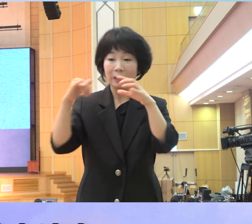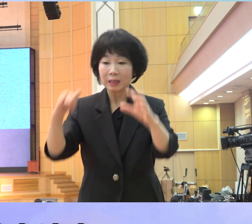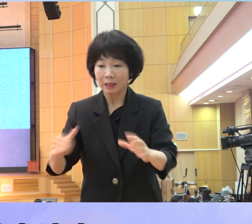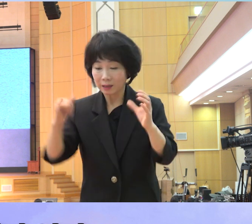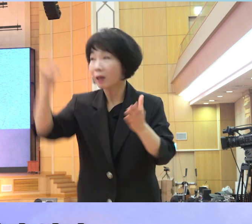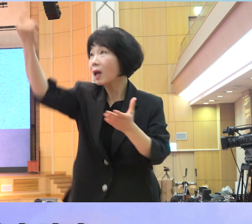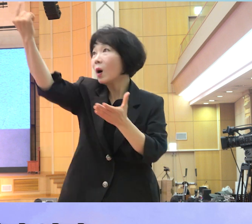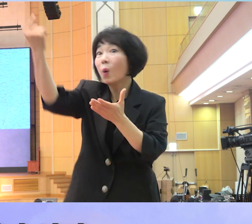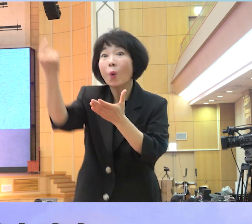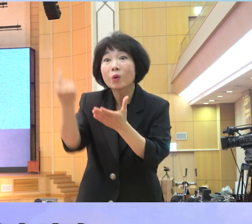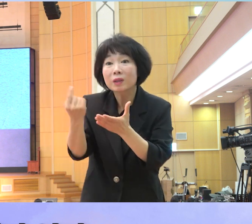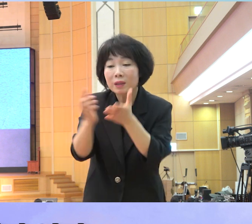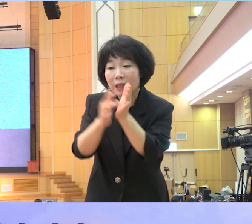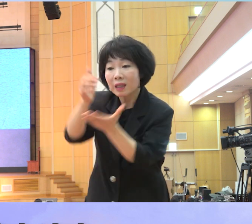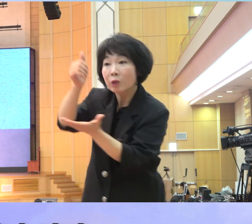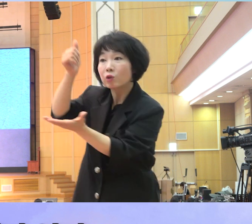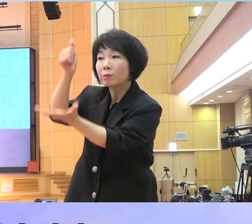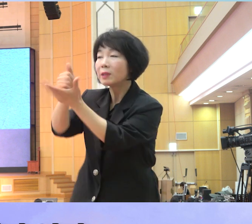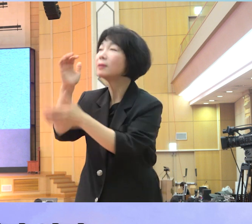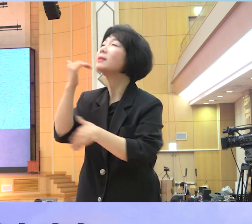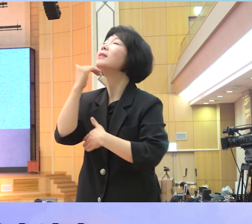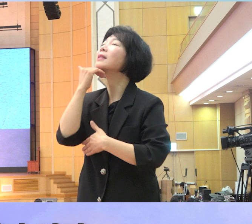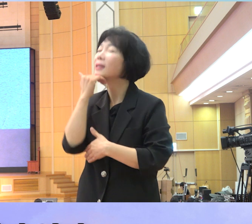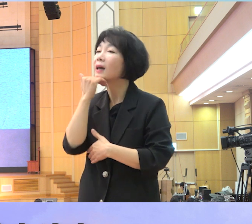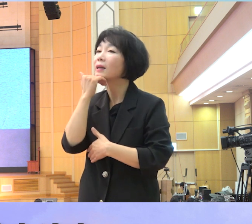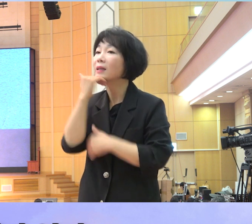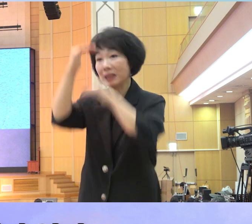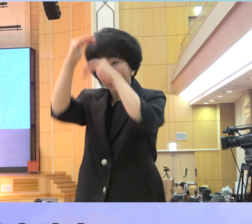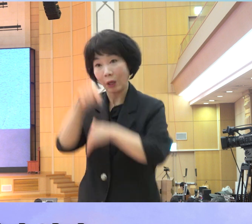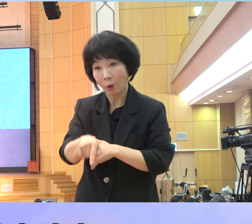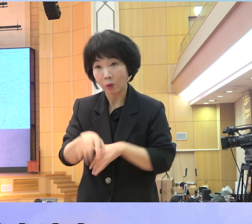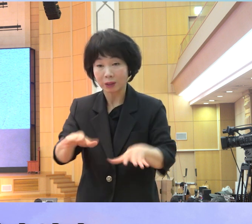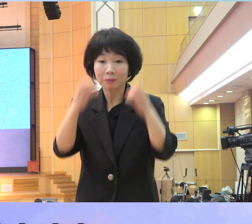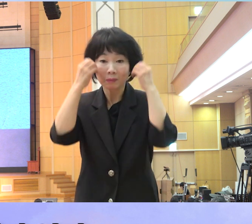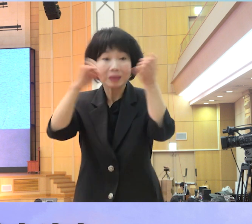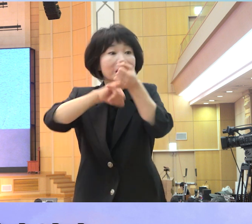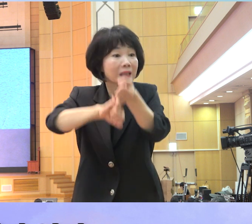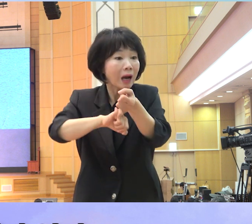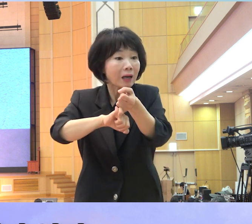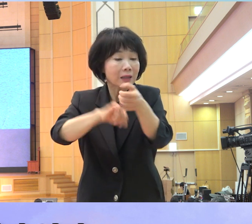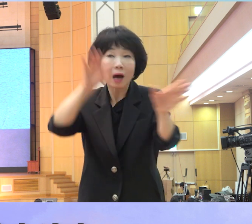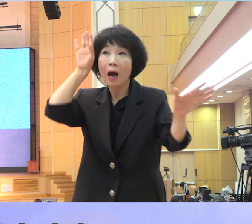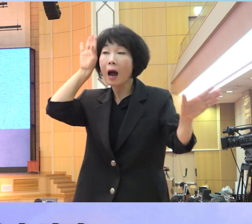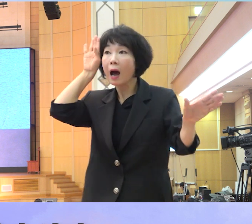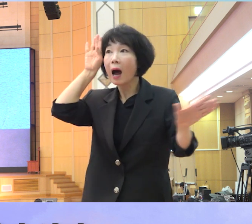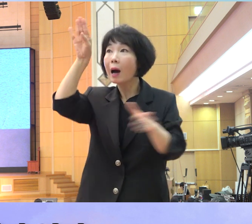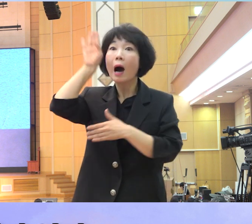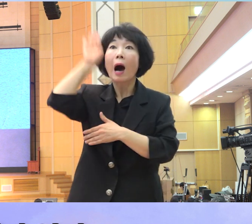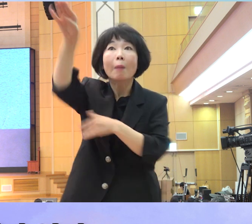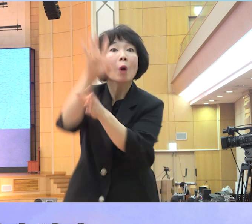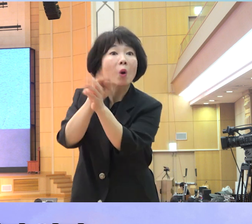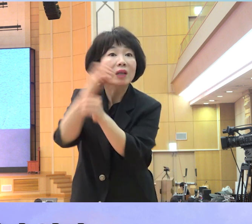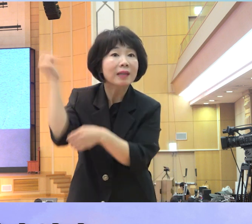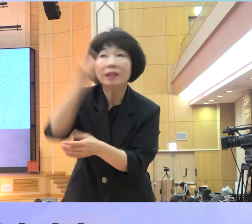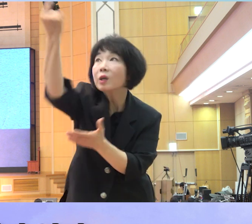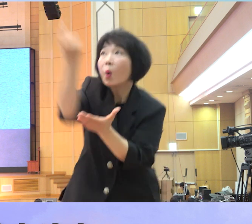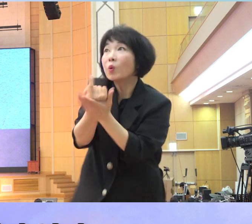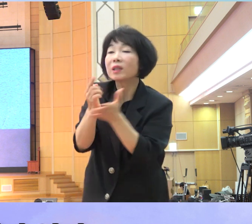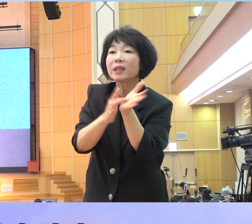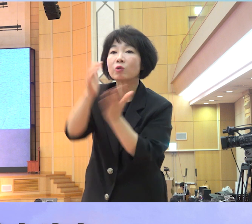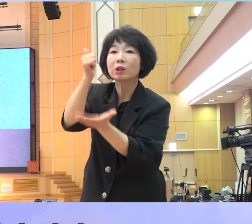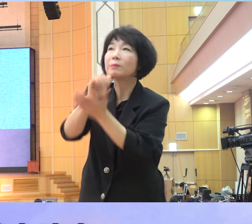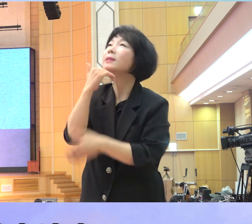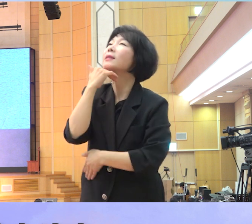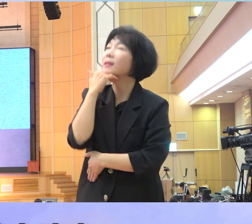메시아 되신 주님을 기다리는 게 구약이고요. 신약은 앞으로 다시 오실, 재림하실